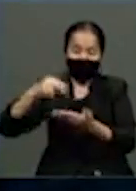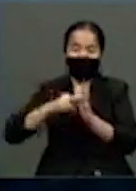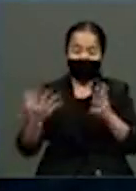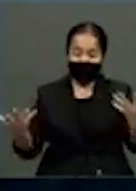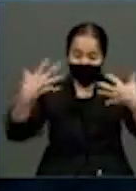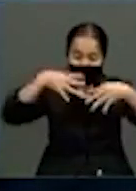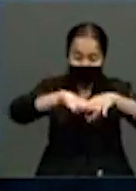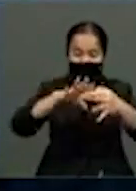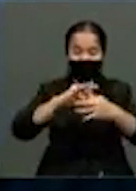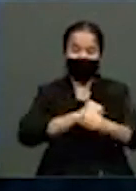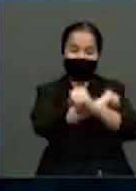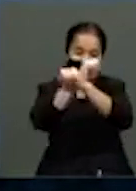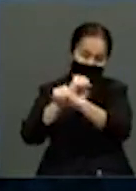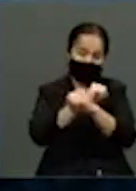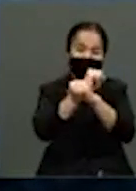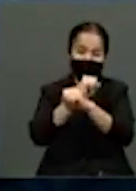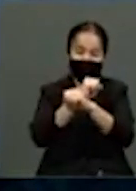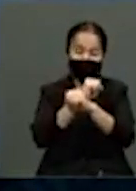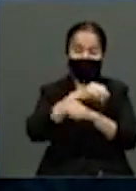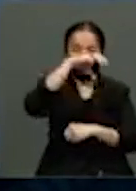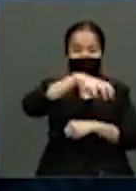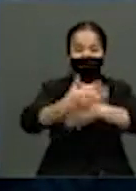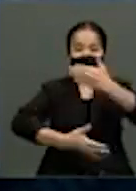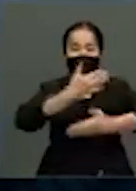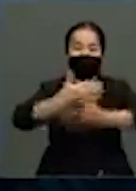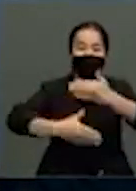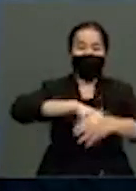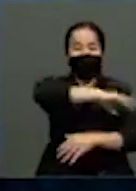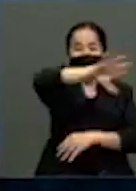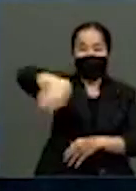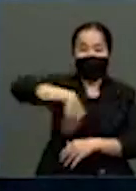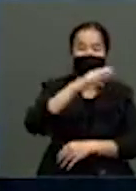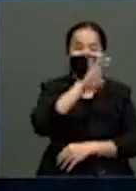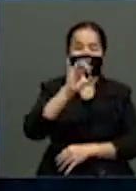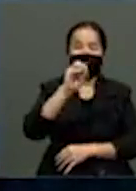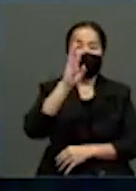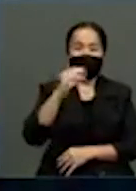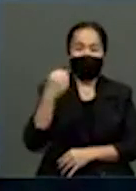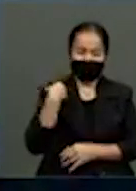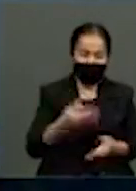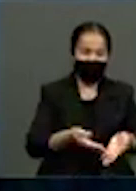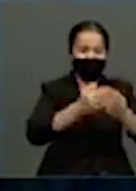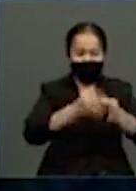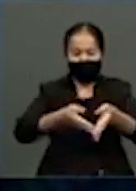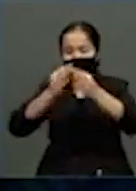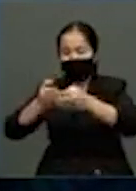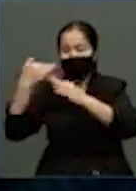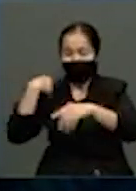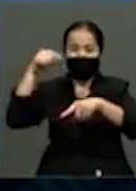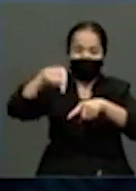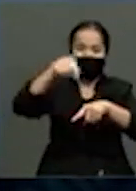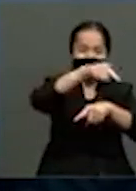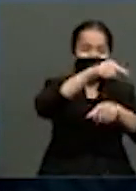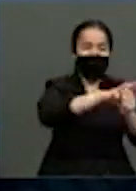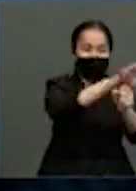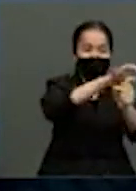ใน อีก486นะครับไม่งั้นเราจะได้ยินว่าจะเกิดขึ้นทีละตลาด2ตลาด3ตลาดเพราะฉะนั้นถ้าป้องกันได้